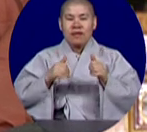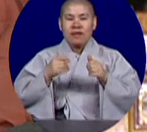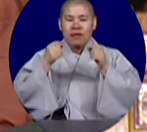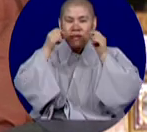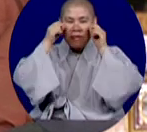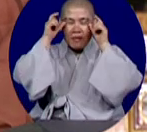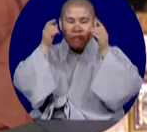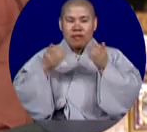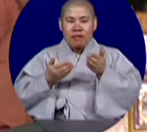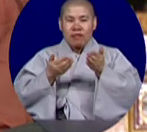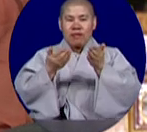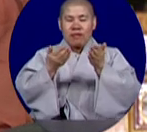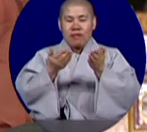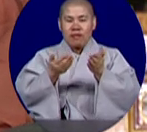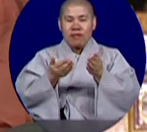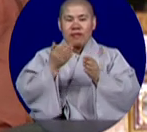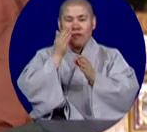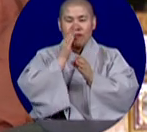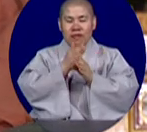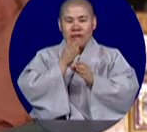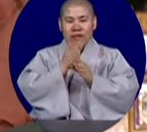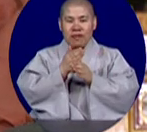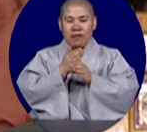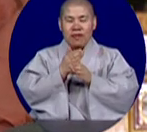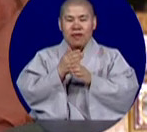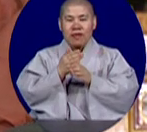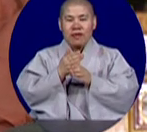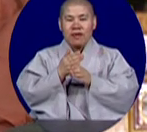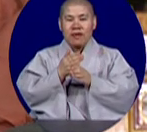있노라. 그럼 왜 지지굴 합니까? 그게 아니라